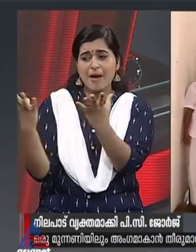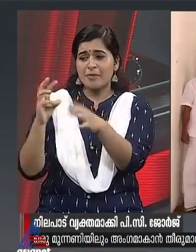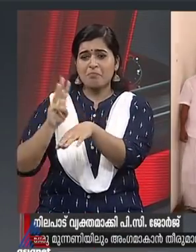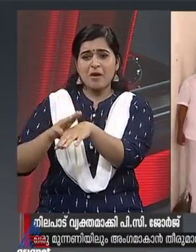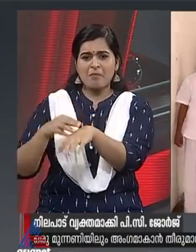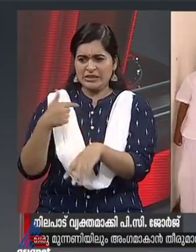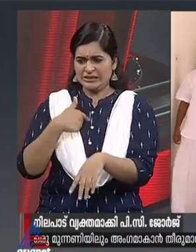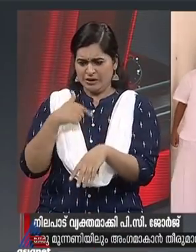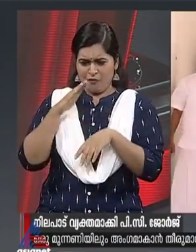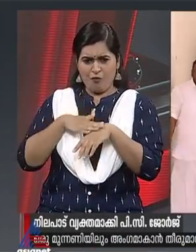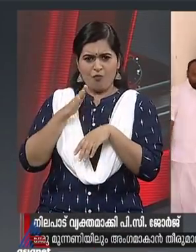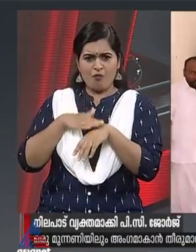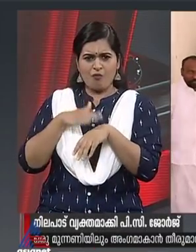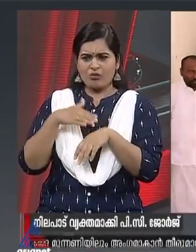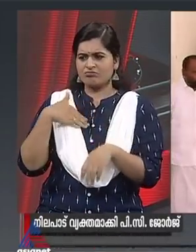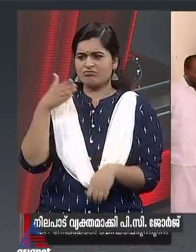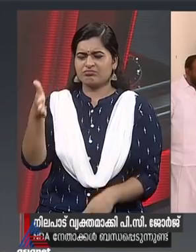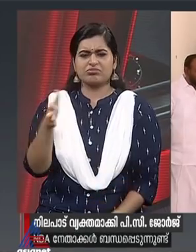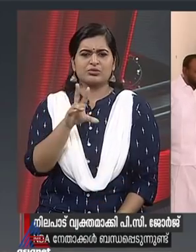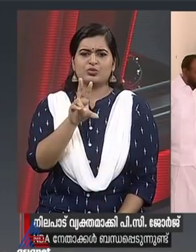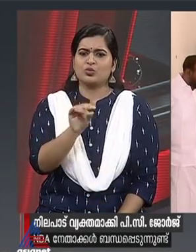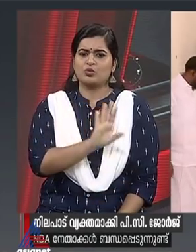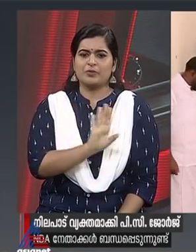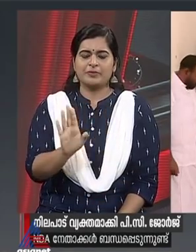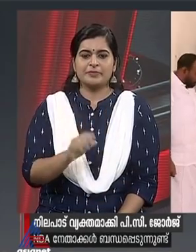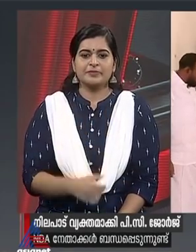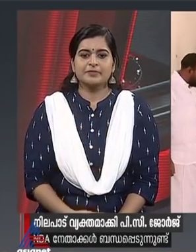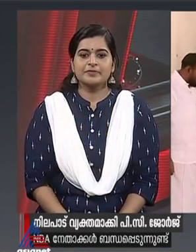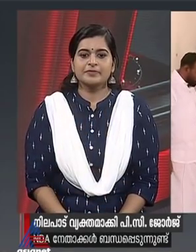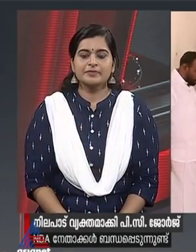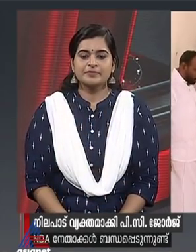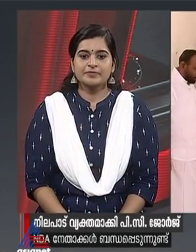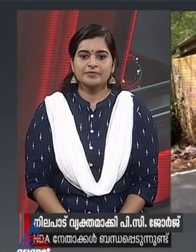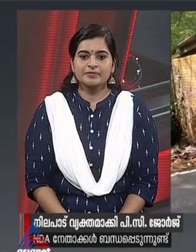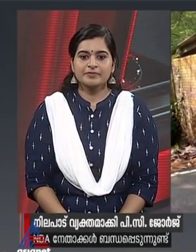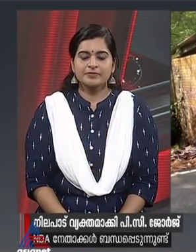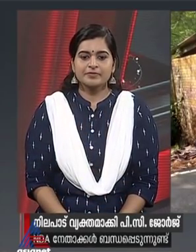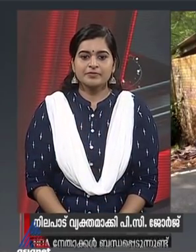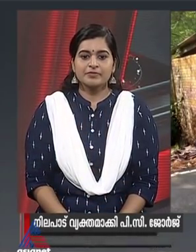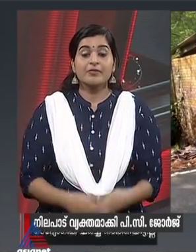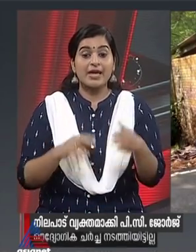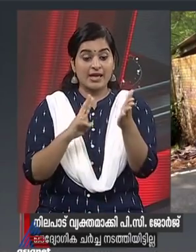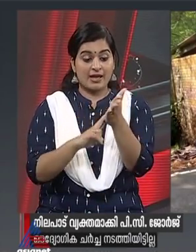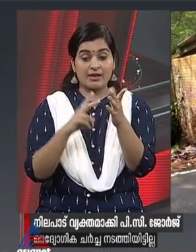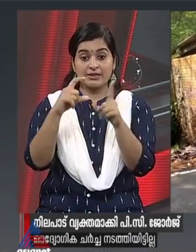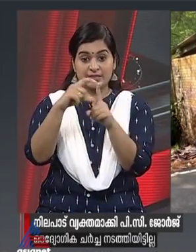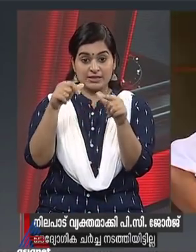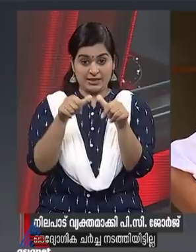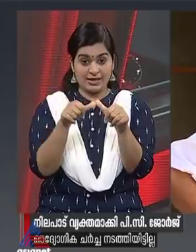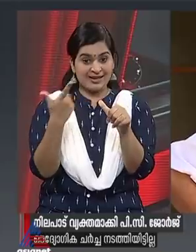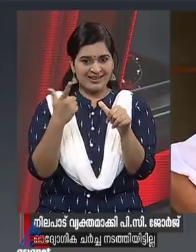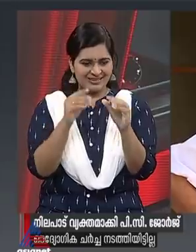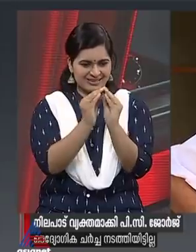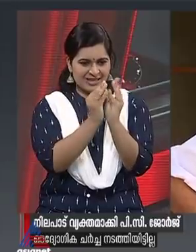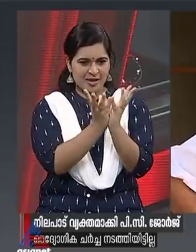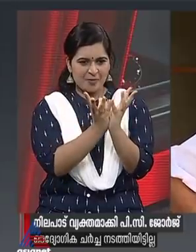കെ സുരേന്ദ്രനെ പ്രകീർത്തിച്ച പി സി ജോർജ ഉമ്മൻചാണ്ടിക്കെതിരെ കടുത്ത വിമർശനം ഉന്നയിച്ചില്ല. എൻ ഡി എയിലെ ചില നേതാക്കൾ ബന്ധപ്പെടുന്നുണ്ട്,